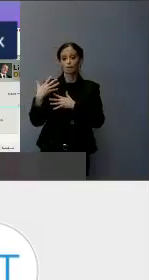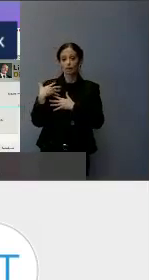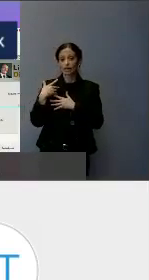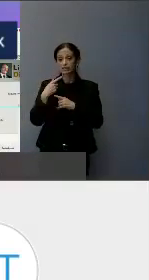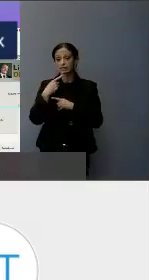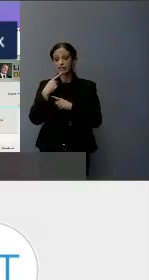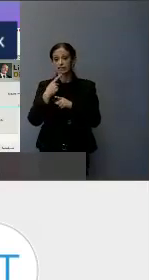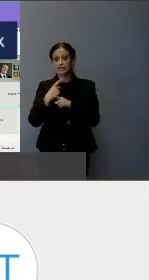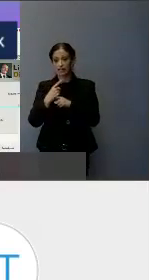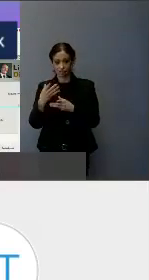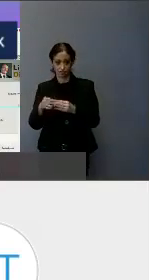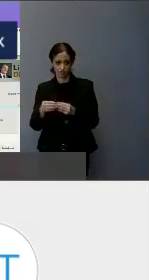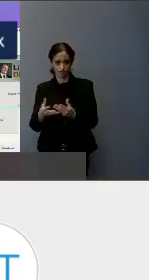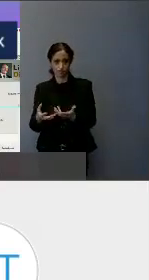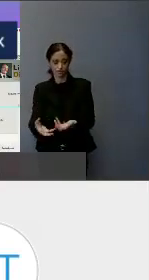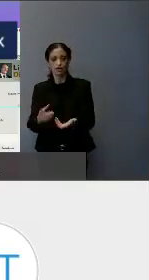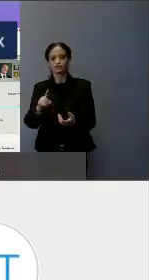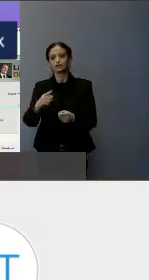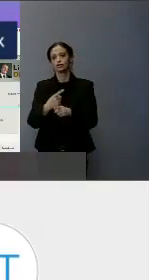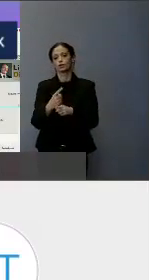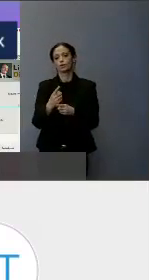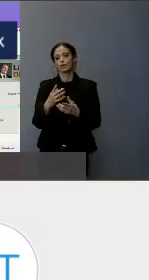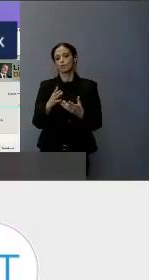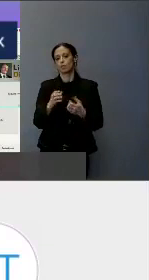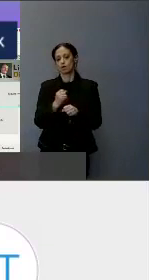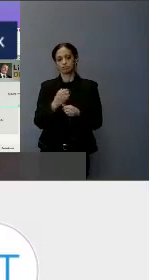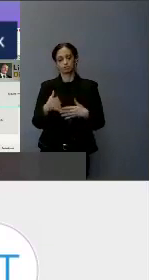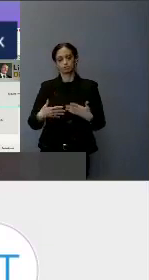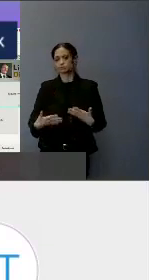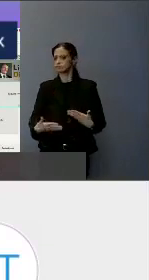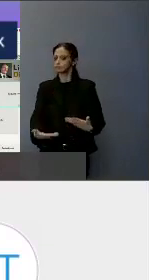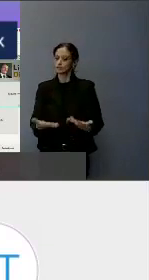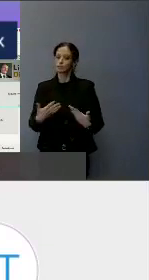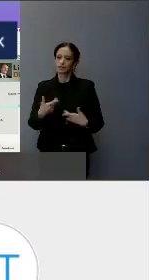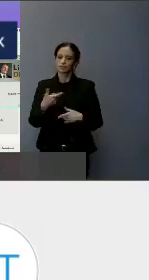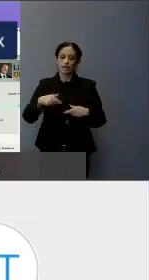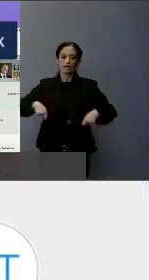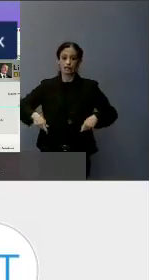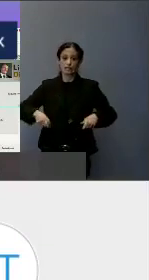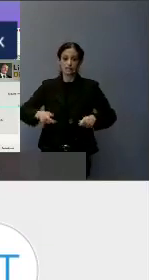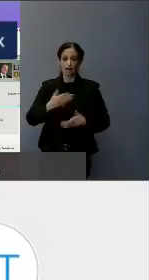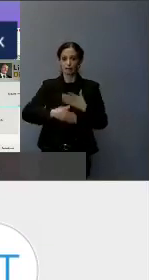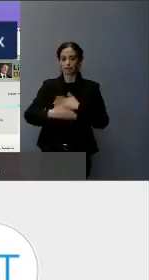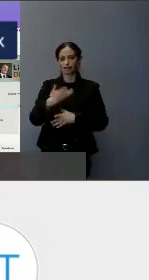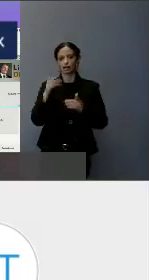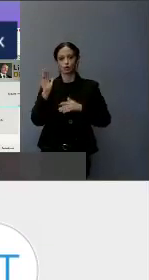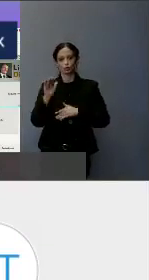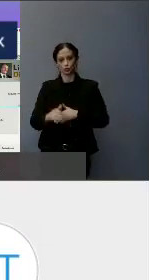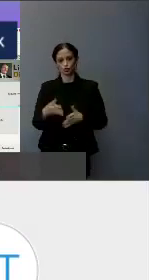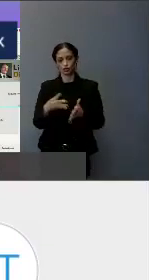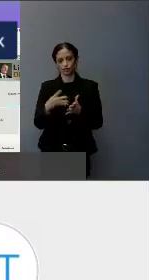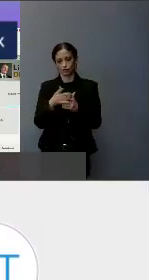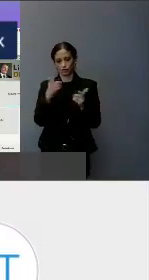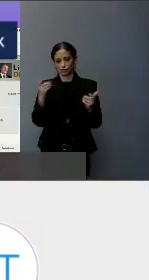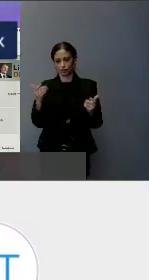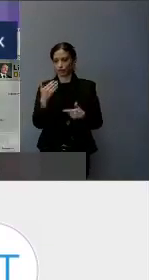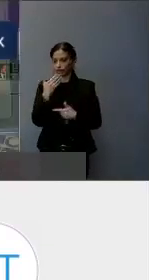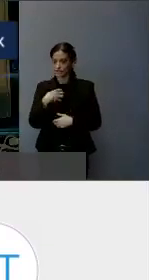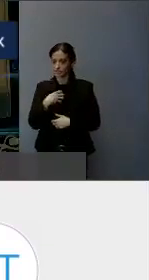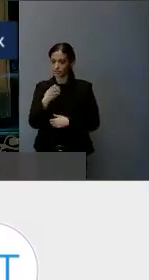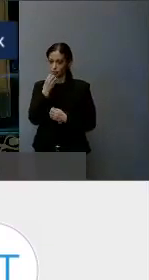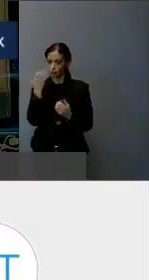essere operativi perché nel frattempo questi disabili rischiano ogni giorno la loro incolumità grazie a tutti e due gli assessori buon lavoro a tutti